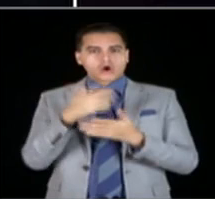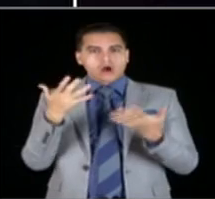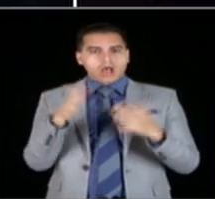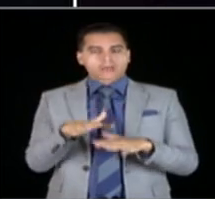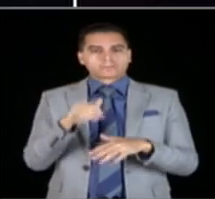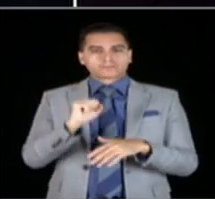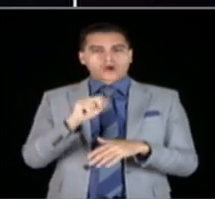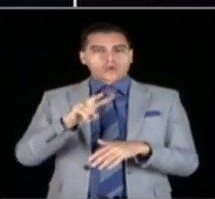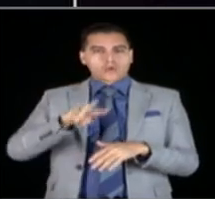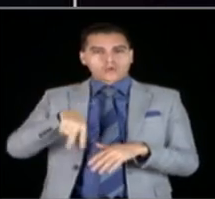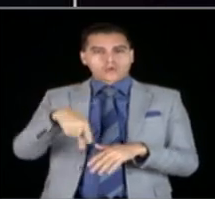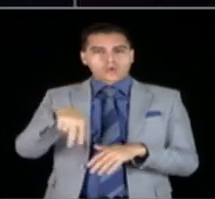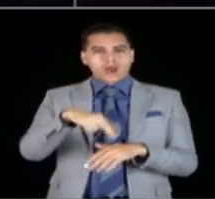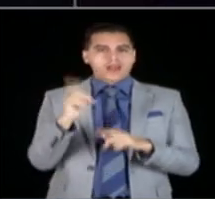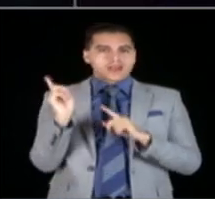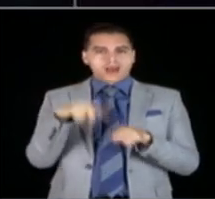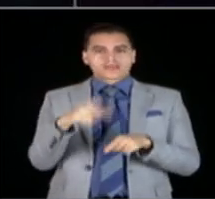عام 2022؟